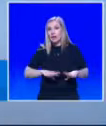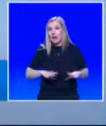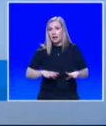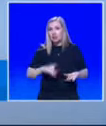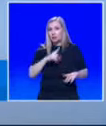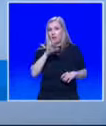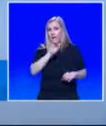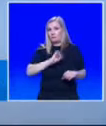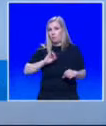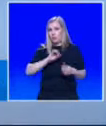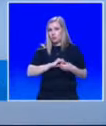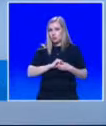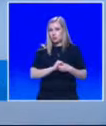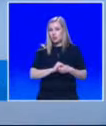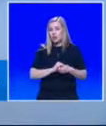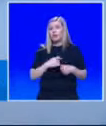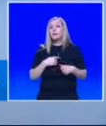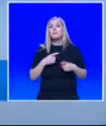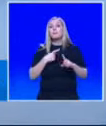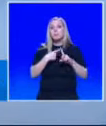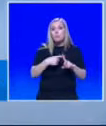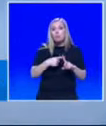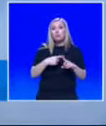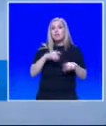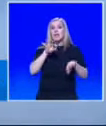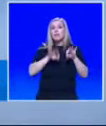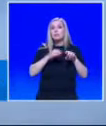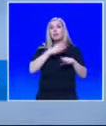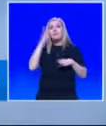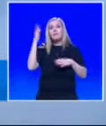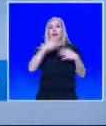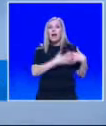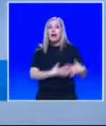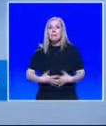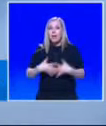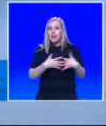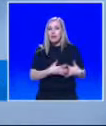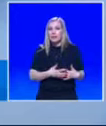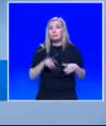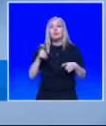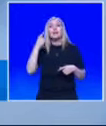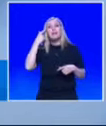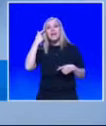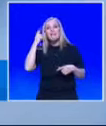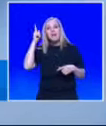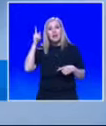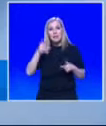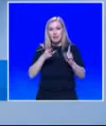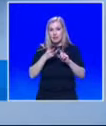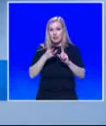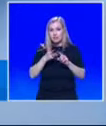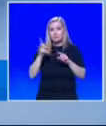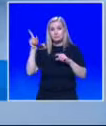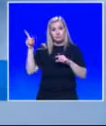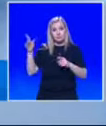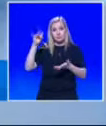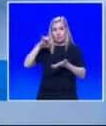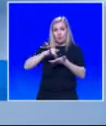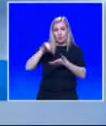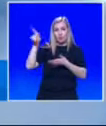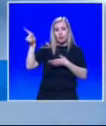на Европейския съюз, ще има избори в Съединените щати. Края на годината. Ще има избори в Тайван. Една невралгична точка.